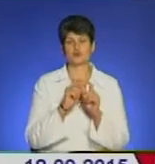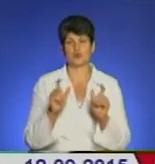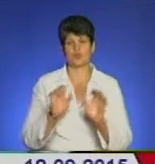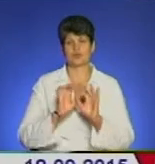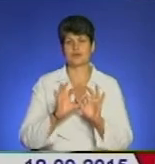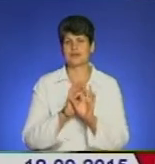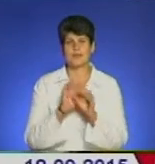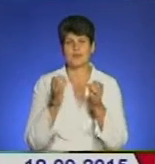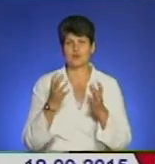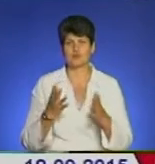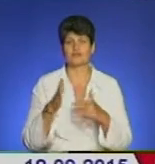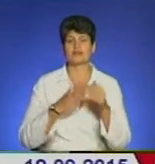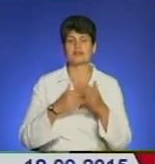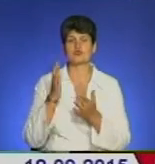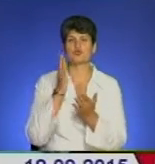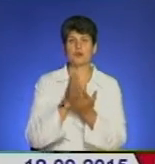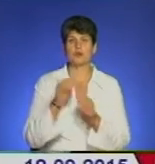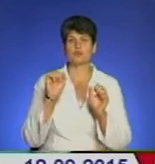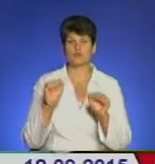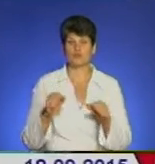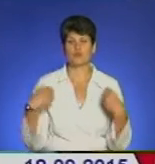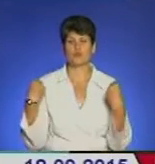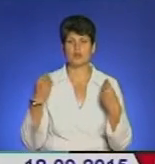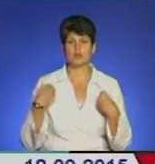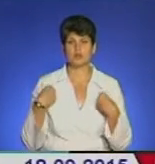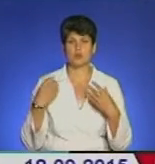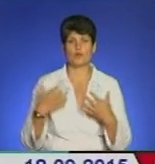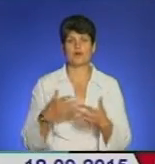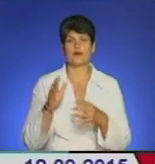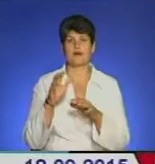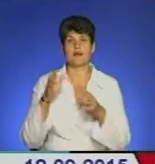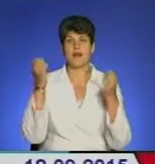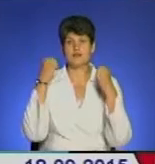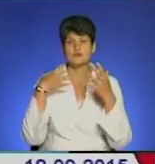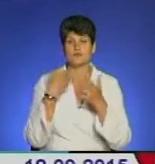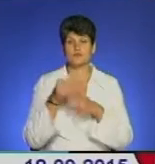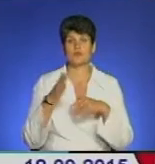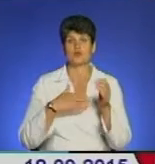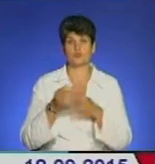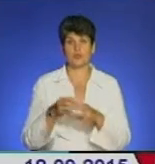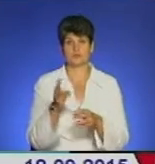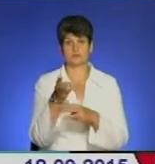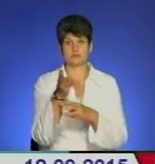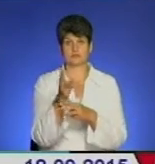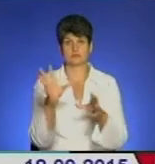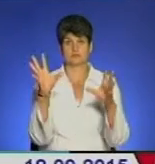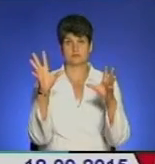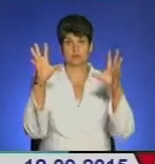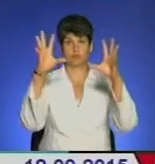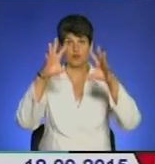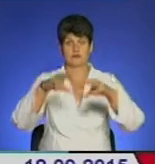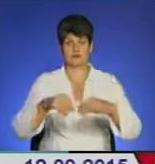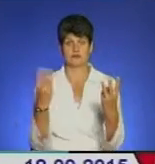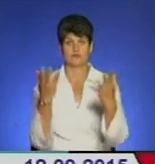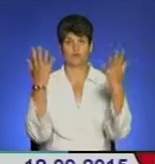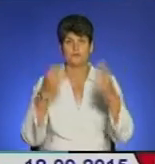на плакатах. Вони практично мають можливість одягнути бойовий одяг, каску і своїми руками запустити вогнегасник і погасити,